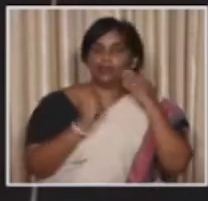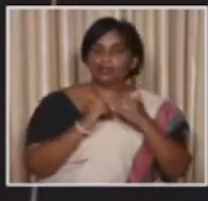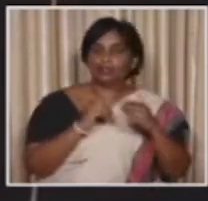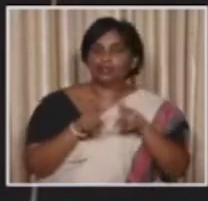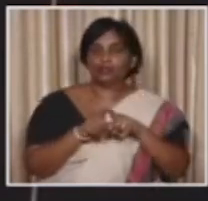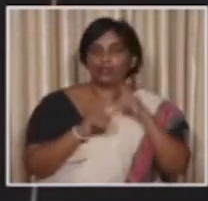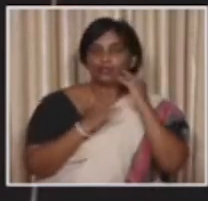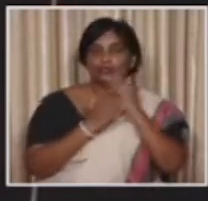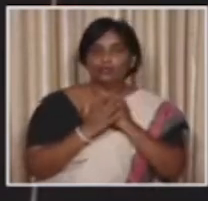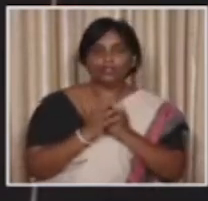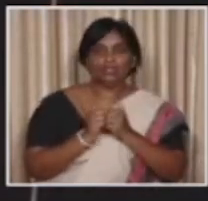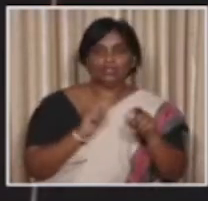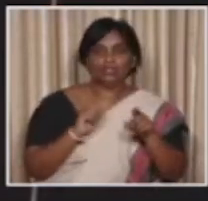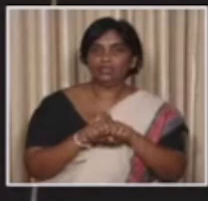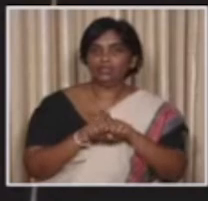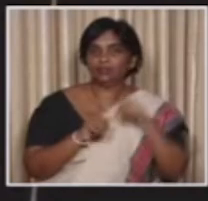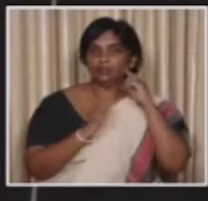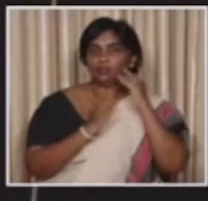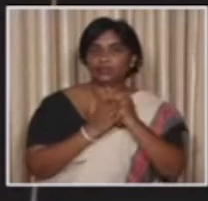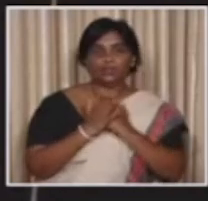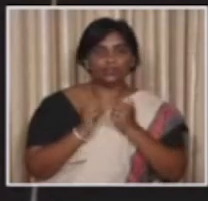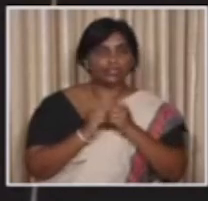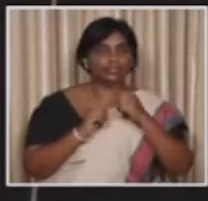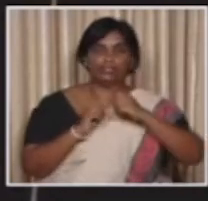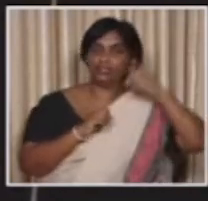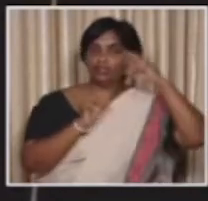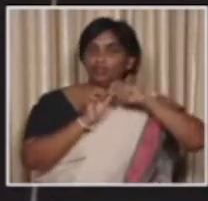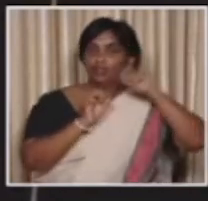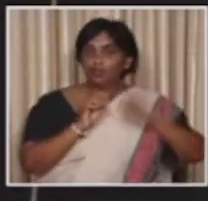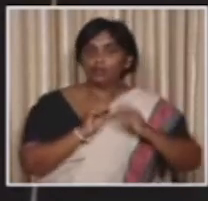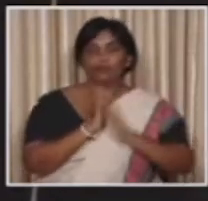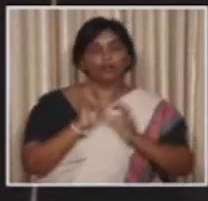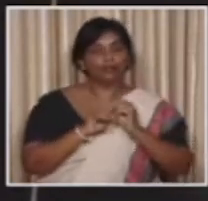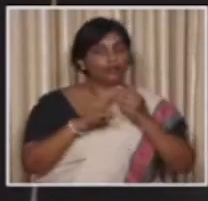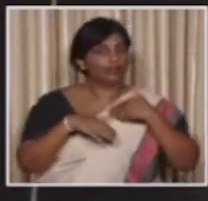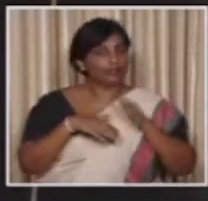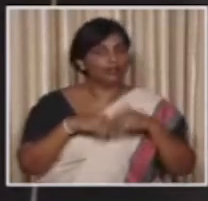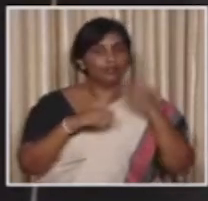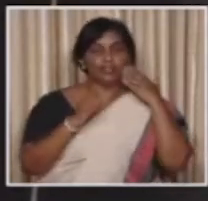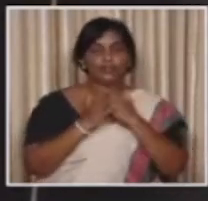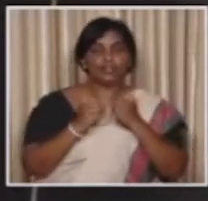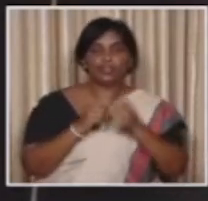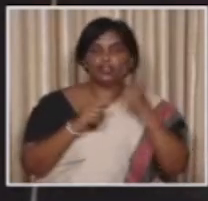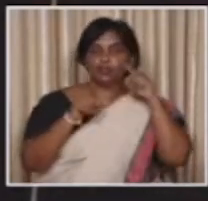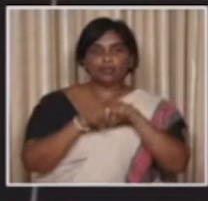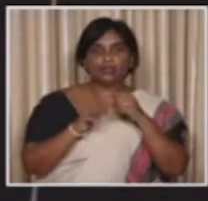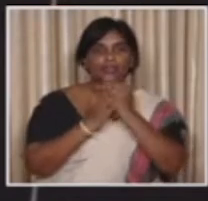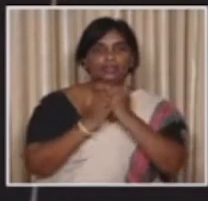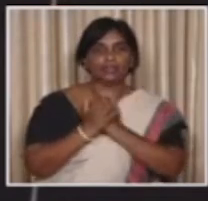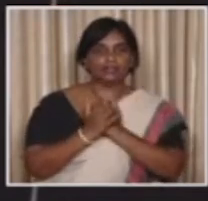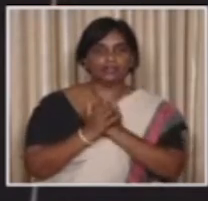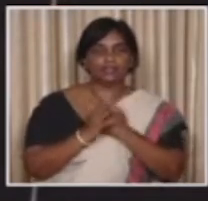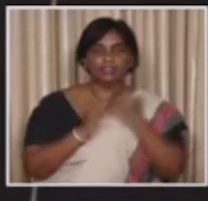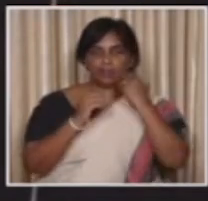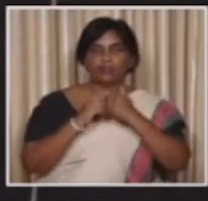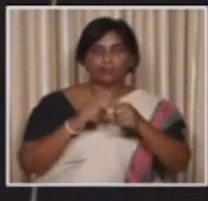ගත්තොත් විදුලි බල මණ්ඩලය. ලංකා විදුලි බල මණ්ඩලය මම විදුලි බල අමාත්‍යවරයා හැටියට ඉඳියා. අපි විදුලි ඒකකයක් නිෂ්පාදනය කරන්න අපිට රුපියල්